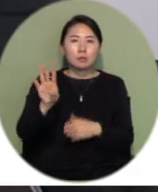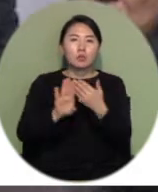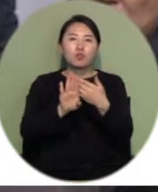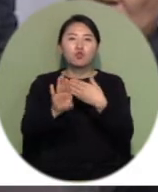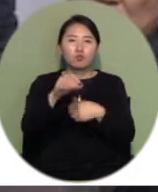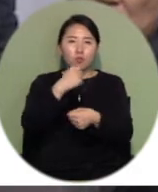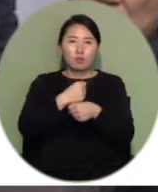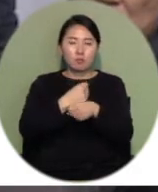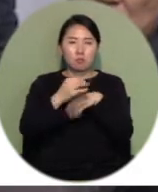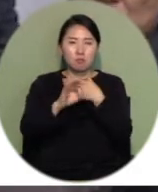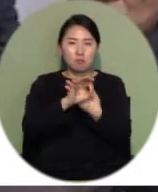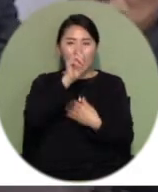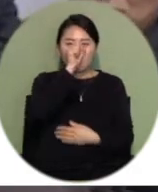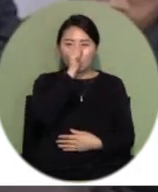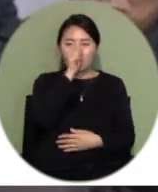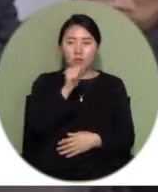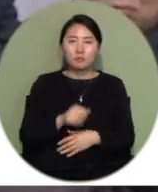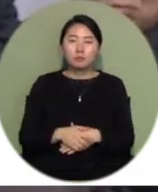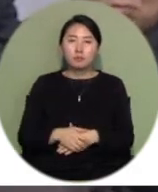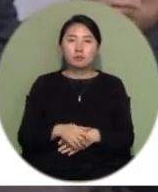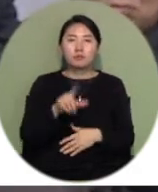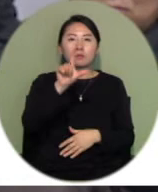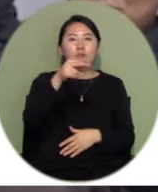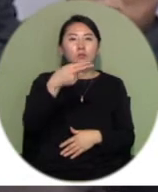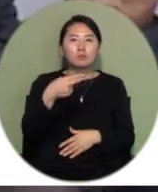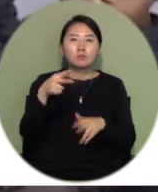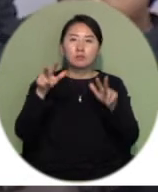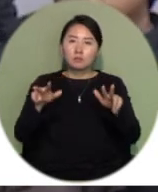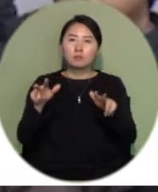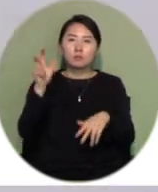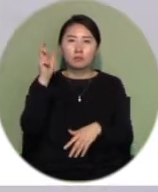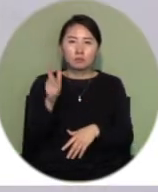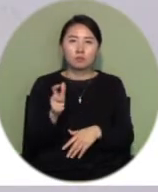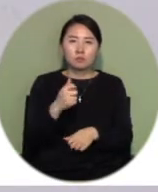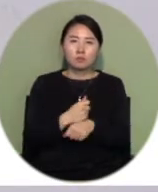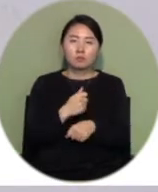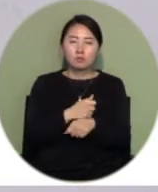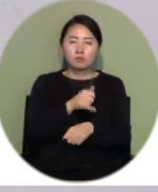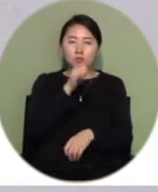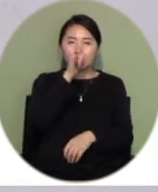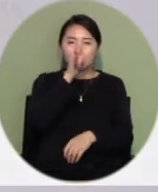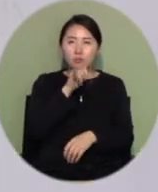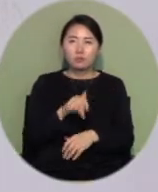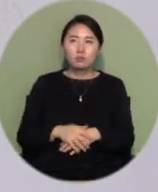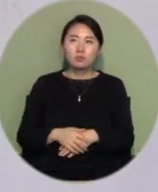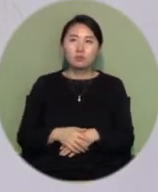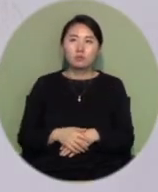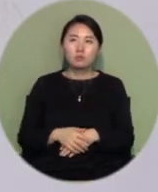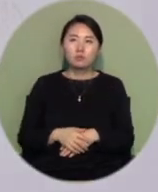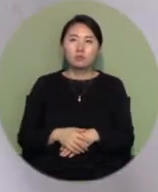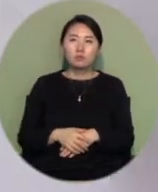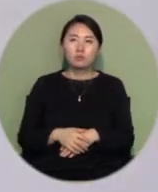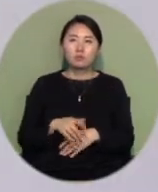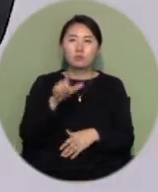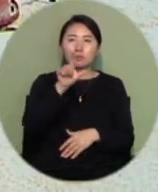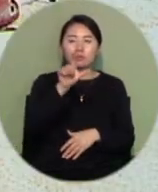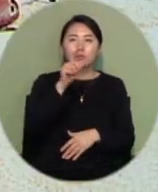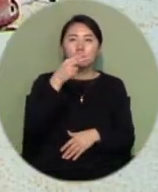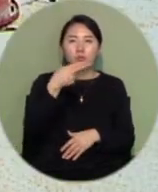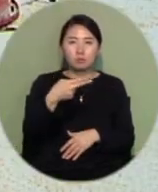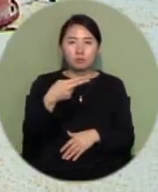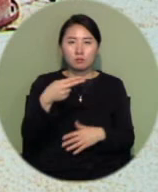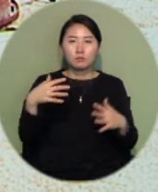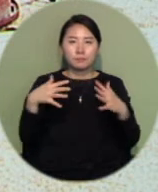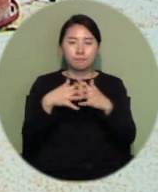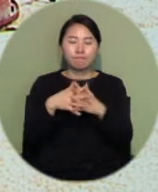네. 근데 이쪽은 그 LH는 지금 공사를 강행하고 있습니다. 국토부와 LH는 공사